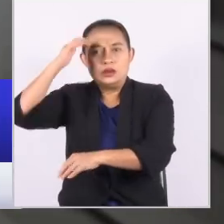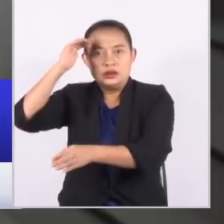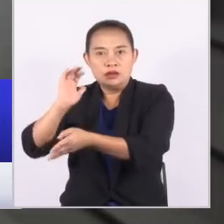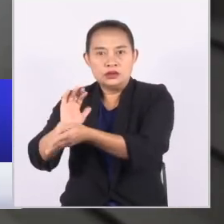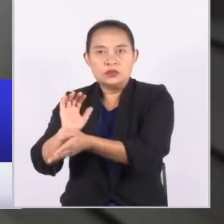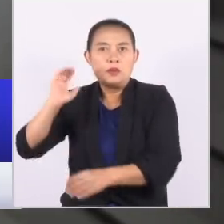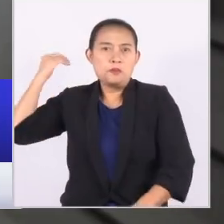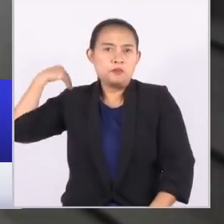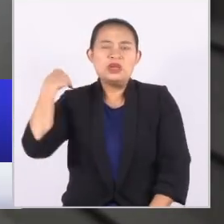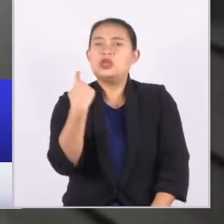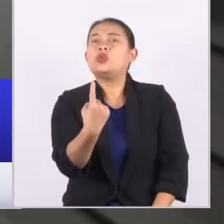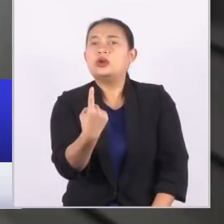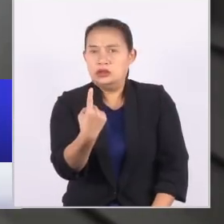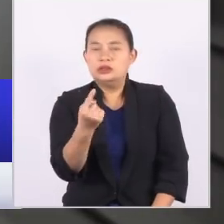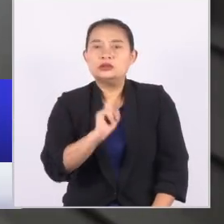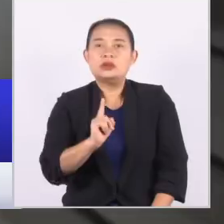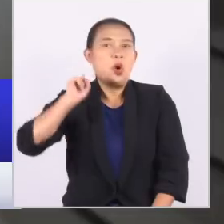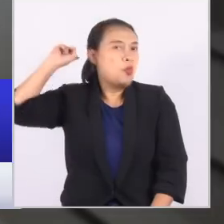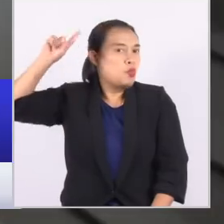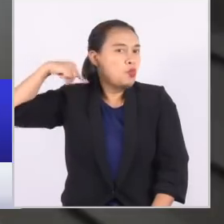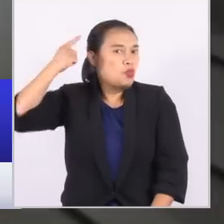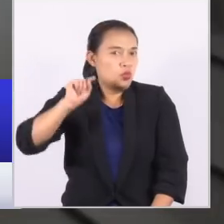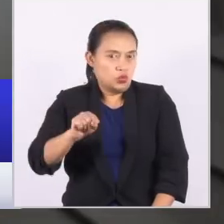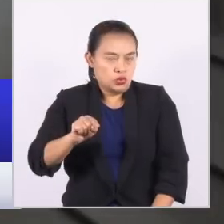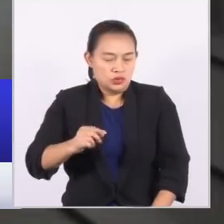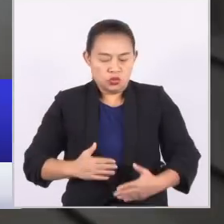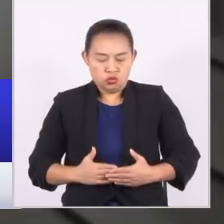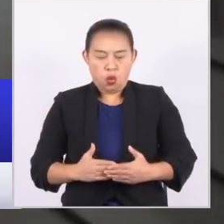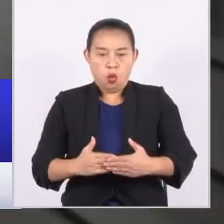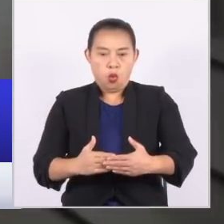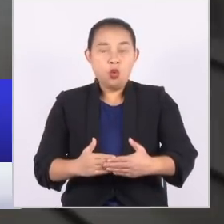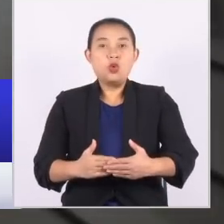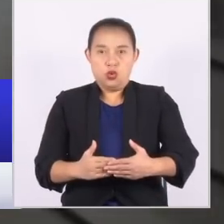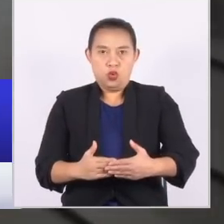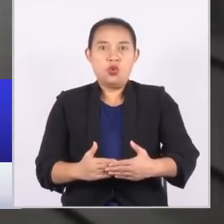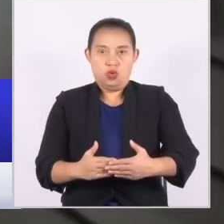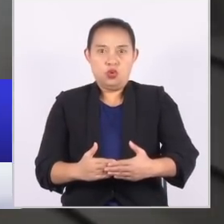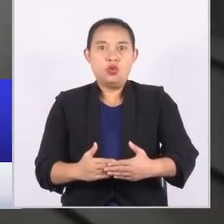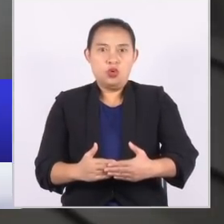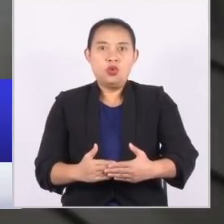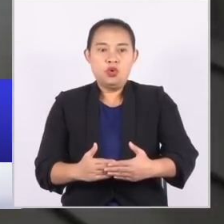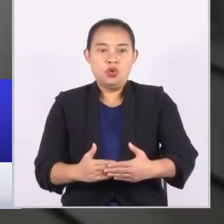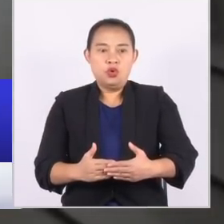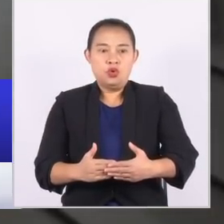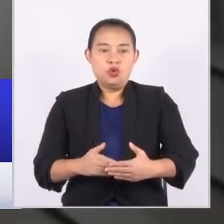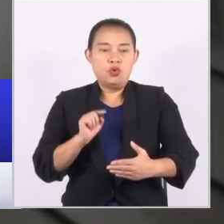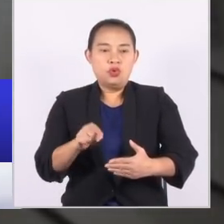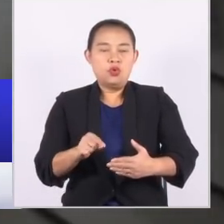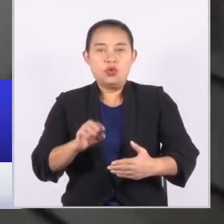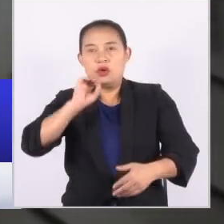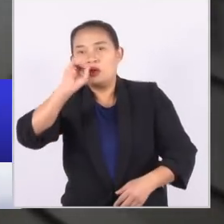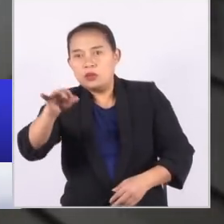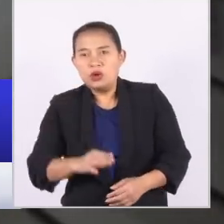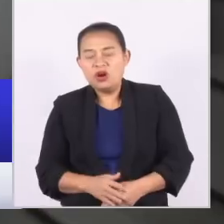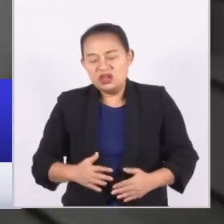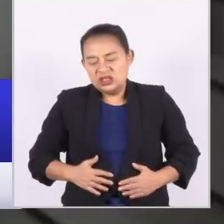นึงเขาเป็นผู้หญิงท้องนะในระหว่างที่มาถึงโรงพักเนี่ยเขาบอกเขาปวดท้องขอเข้าห้องน้ำต